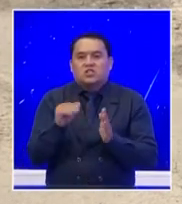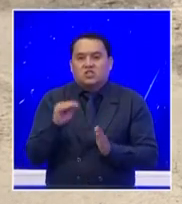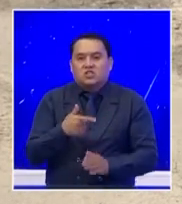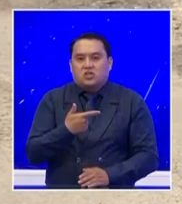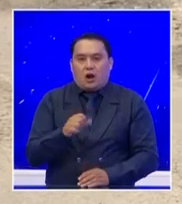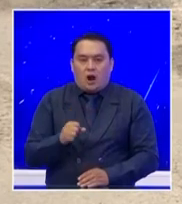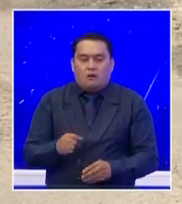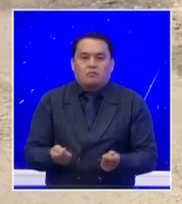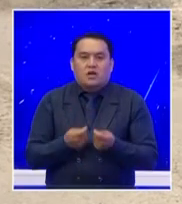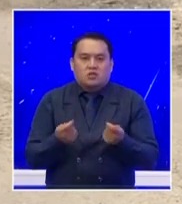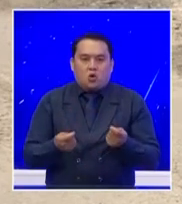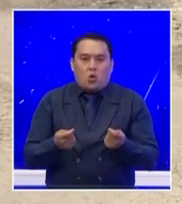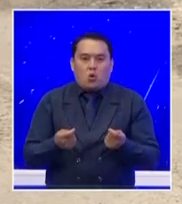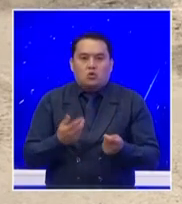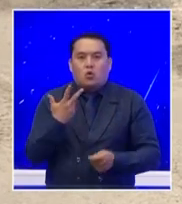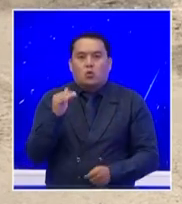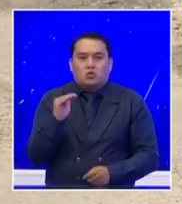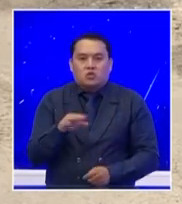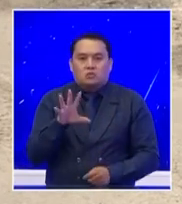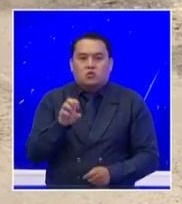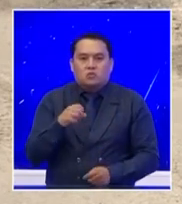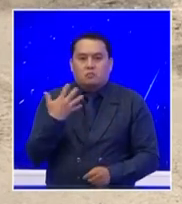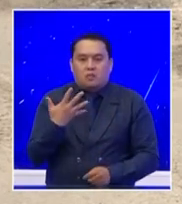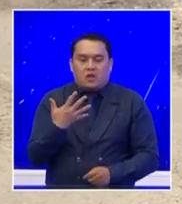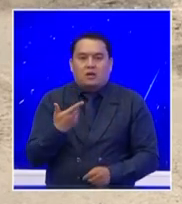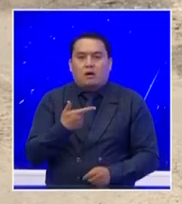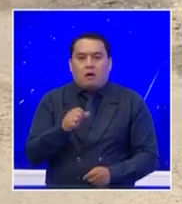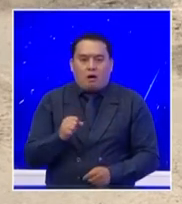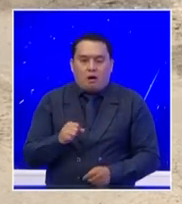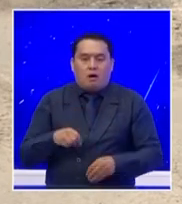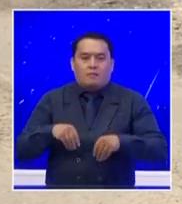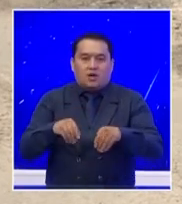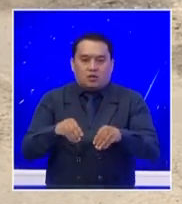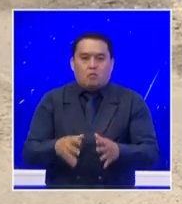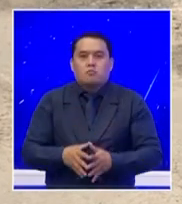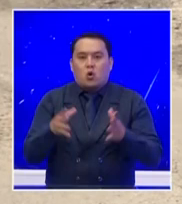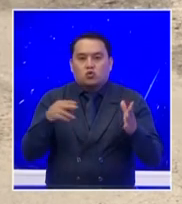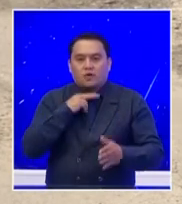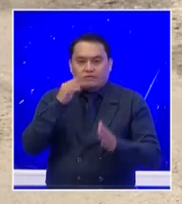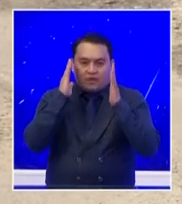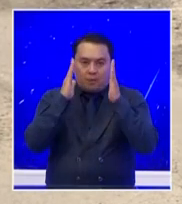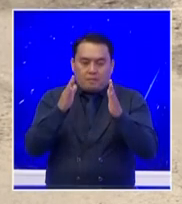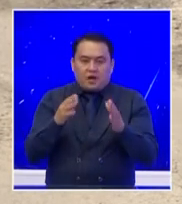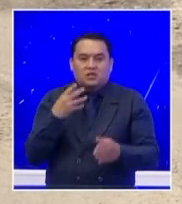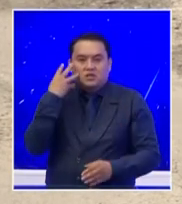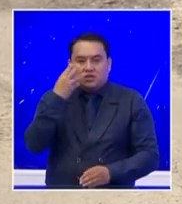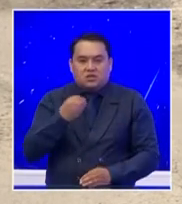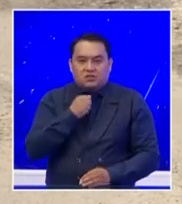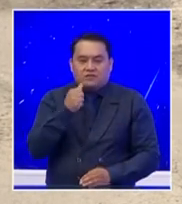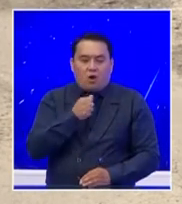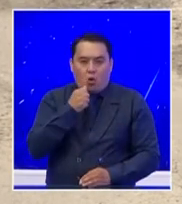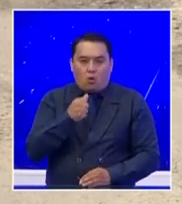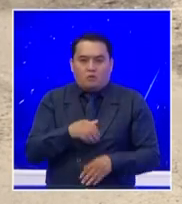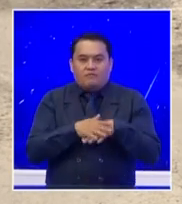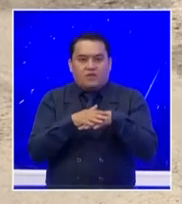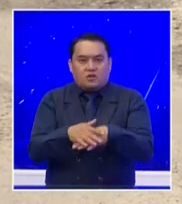гектаров. Масленичные культуры – более 3000. 505 гектаров занимают бахчевые культуры. Большое внимание уделяется сахарной свекле. Здесь для нее